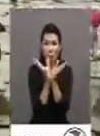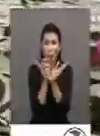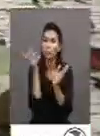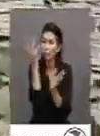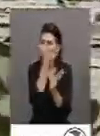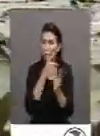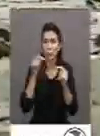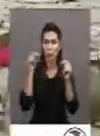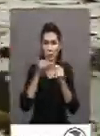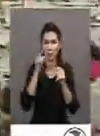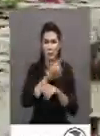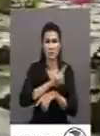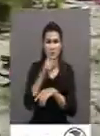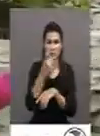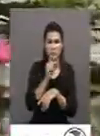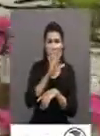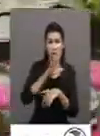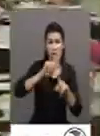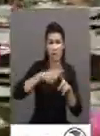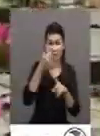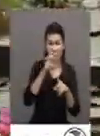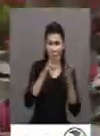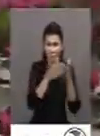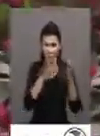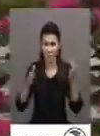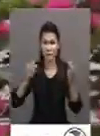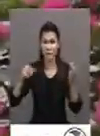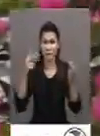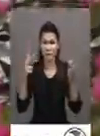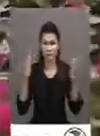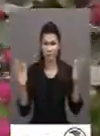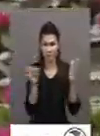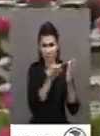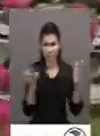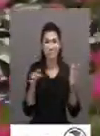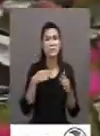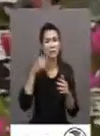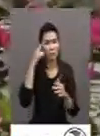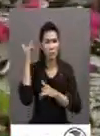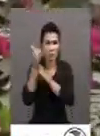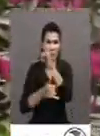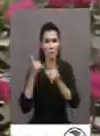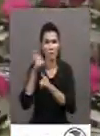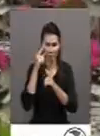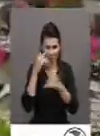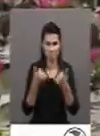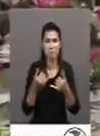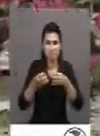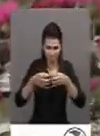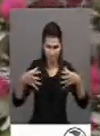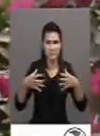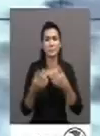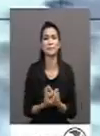วยที่สุดจะอยู่ในช่วงวันที่15ธันวาคมไปจนถึงช่วงต้นเดือนมีนาคมซึ่งคาดว่านักท่องเที่ยวจะคึกคักมากกว่าช่วงนี้อีกนะ